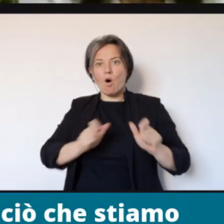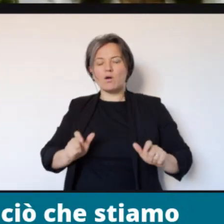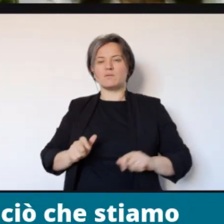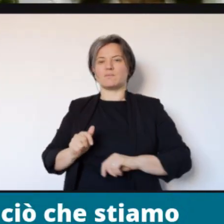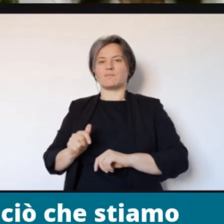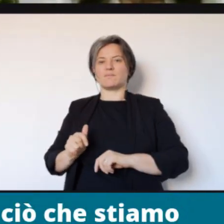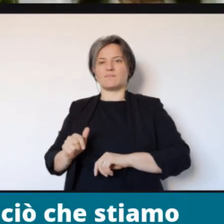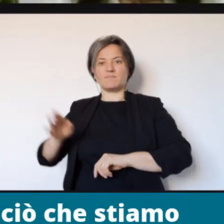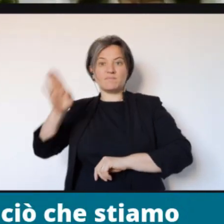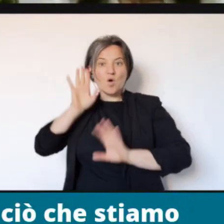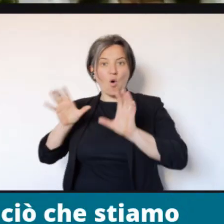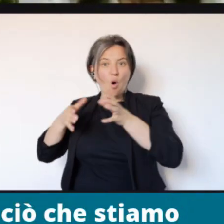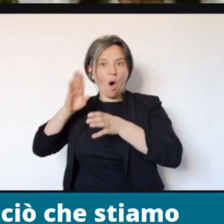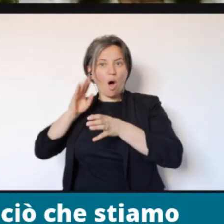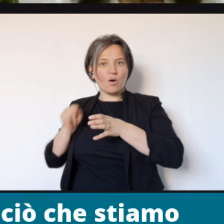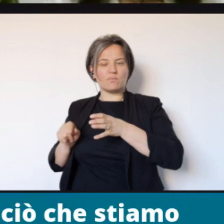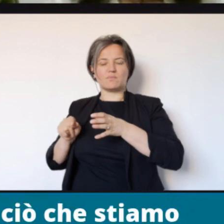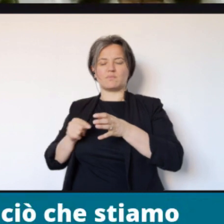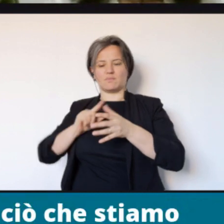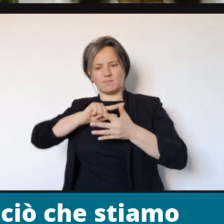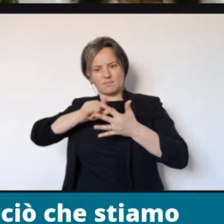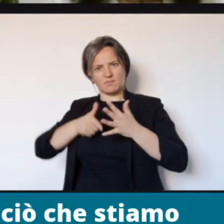postini, forze dell'ordine,